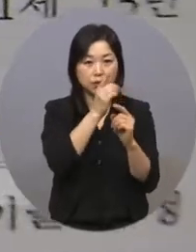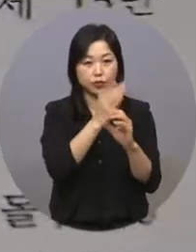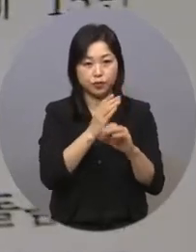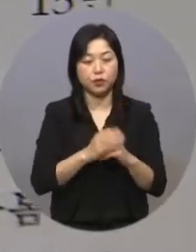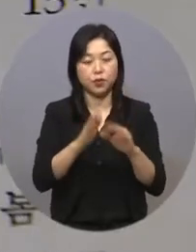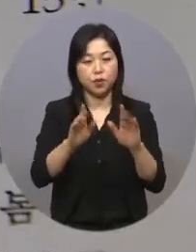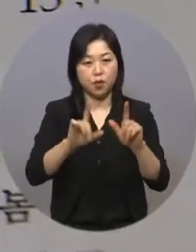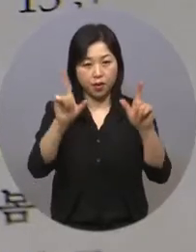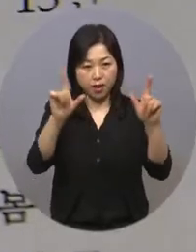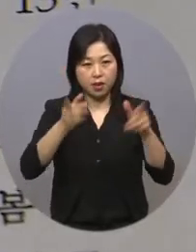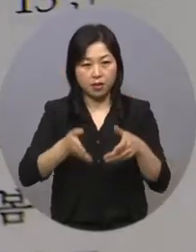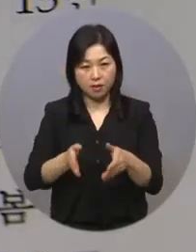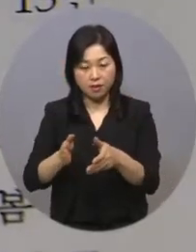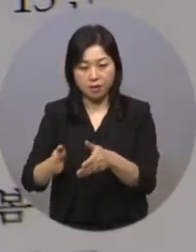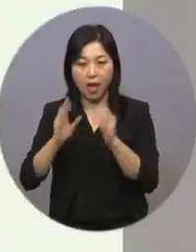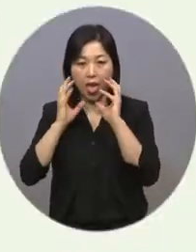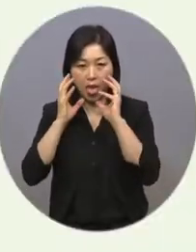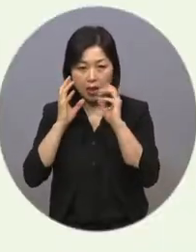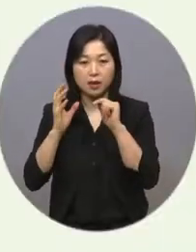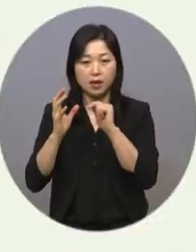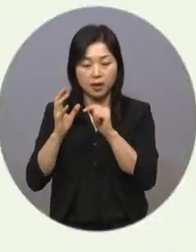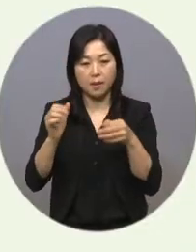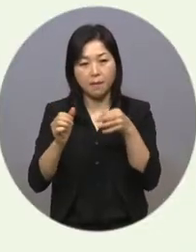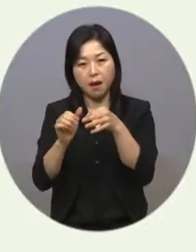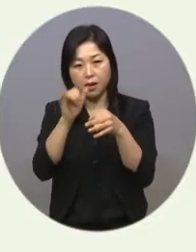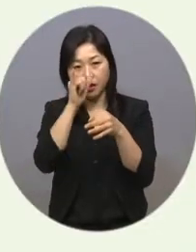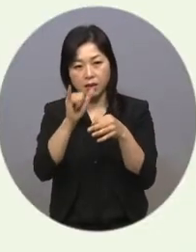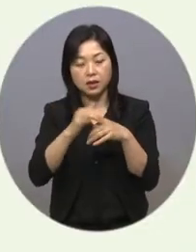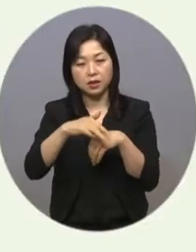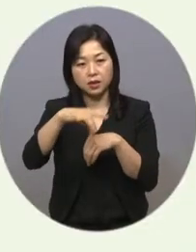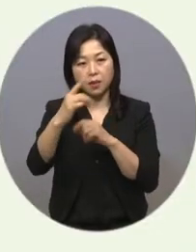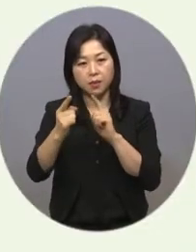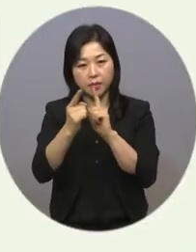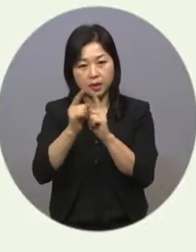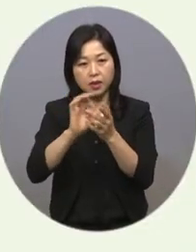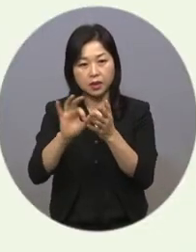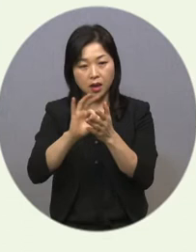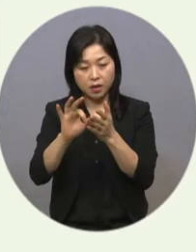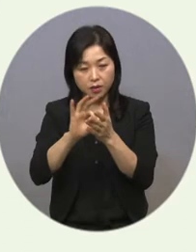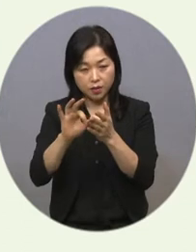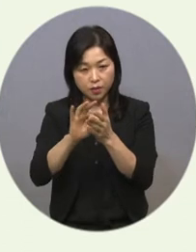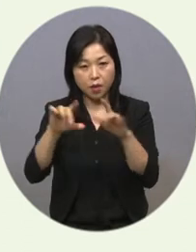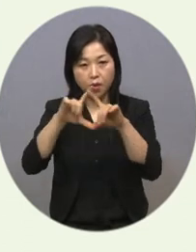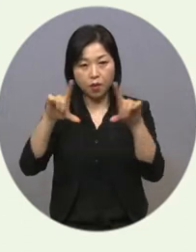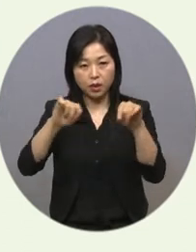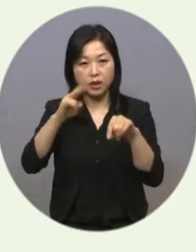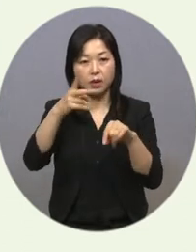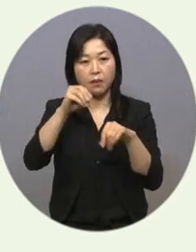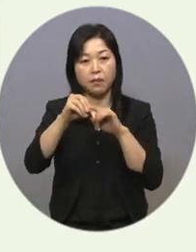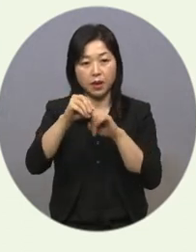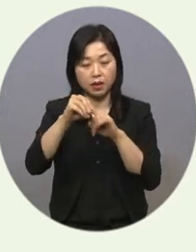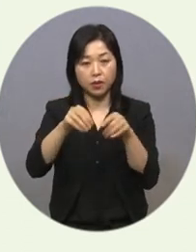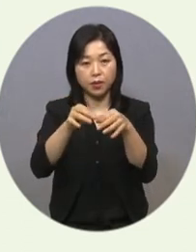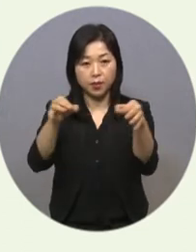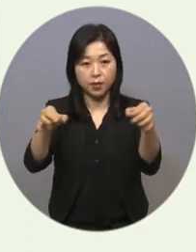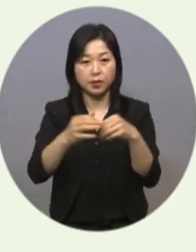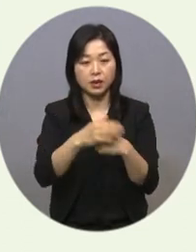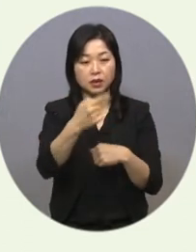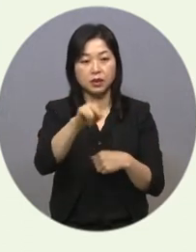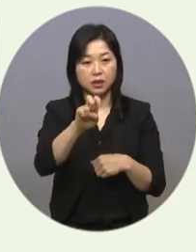올해부터 모든 출생 아동에게 지급되는 첫만남 이용권 200만원 바우처 의 지급대상 은